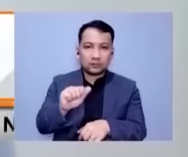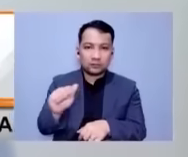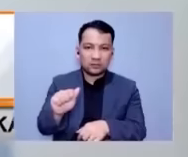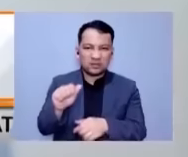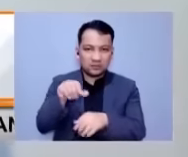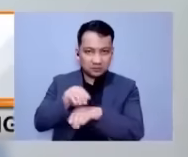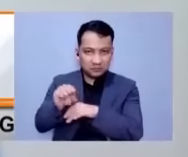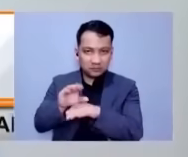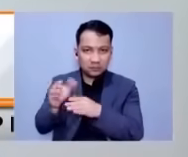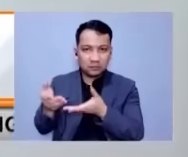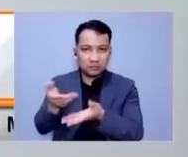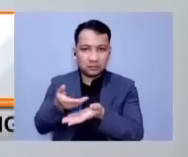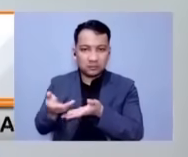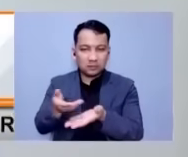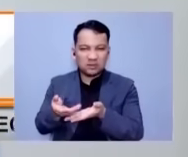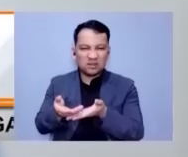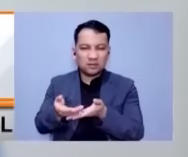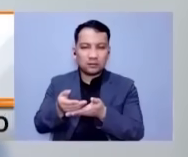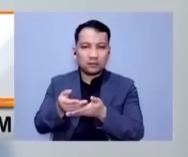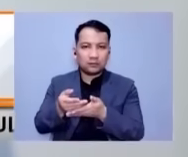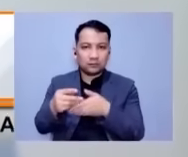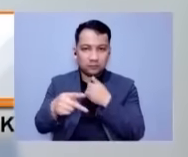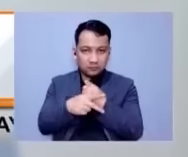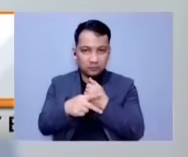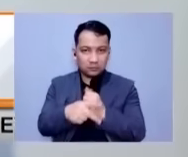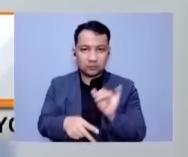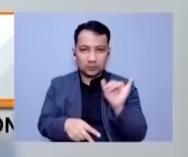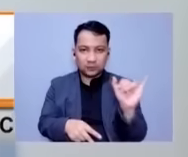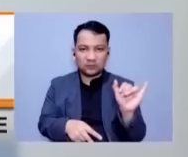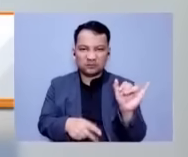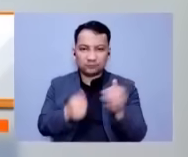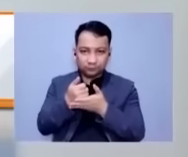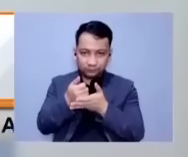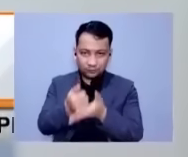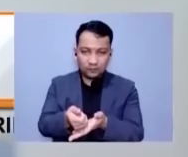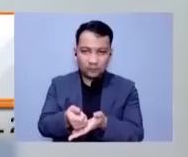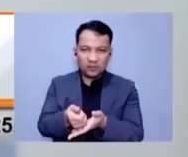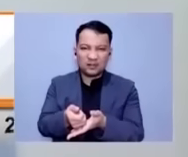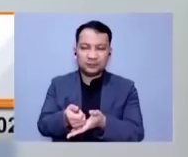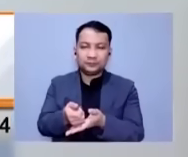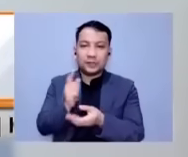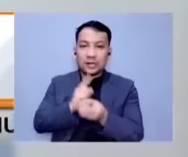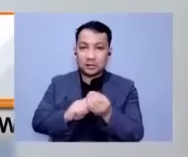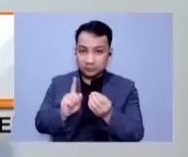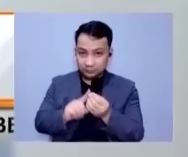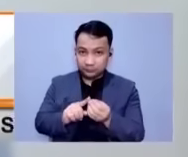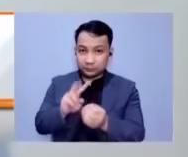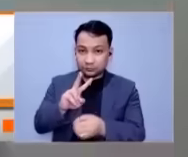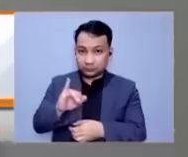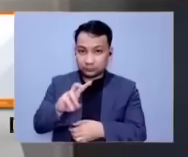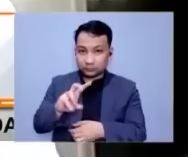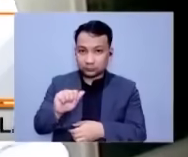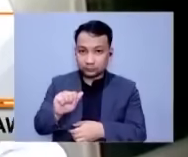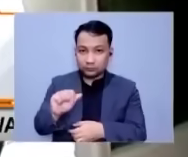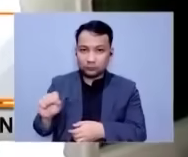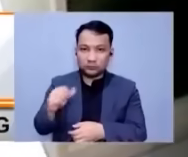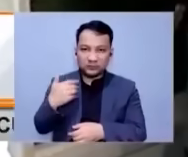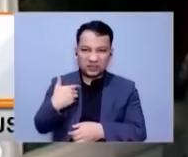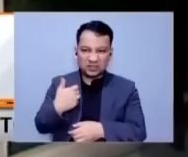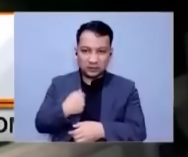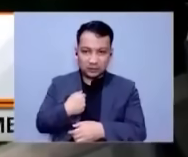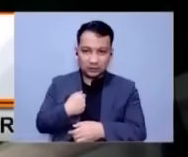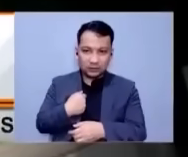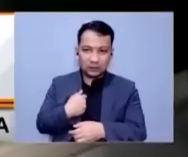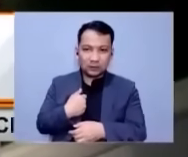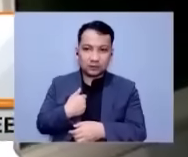kung paano maging permanent resident. Maaring tulungan nila mag-obtain ng permanent resident visa sa Canadian Embassy.